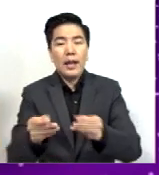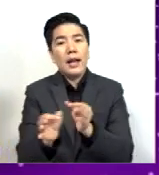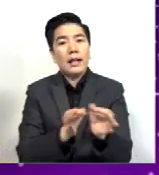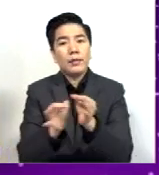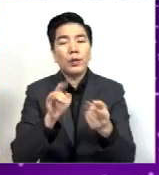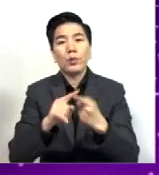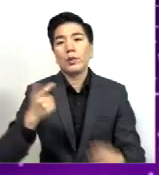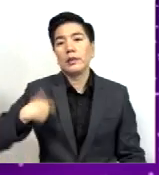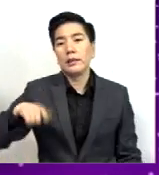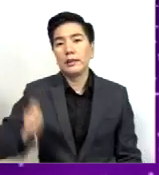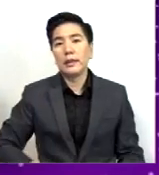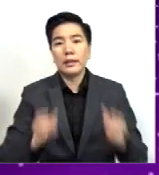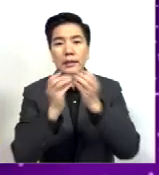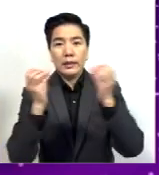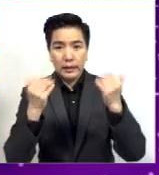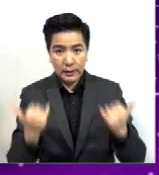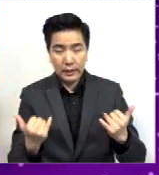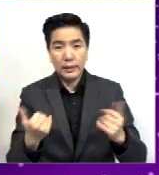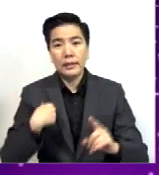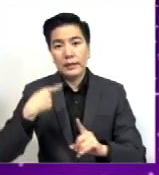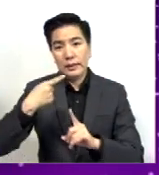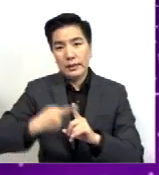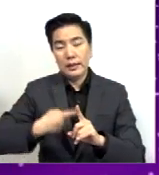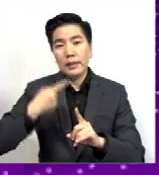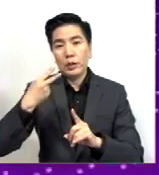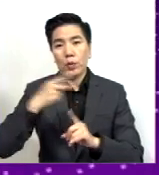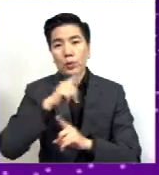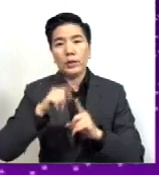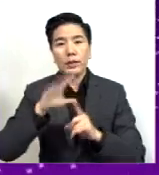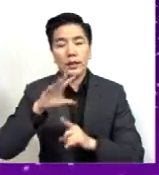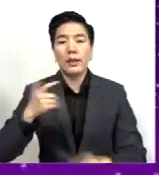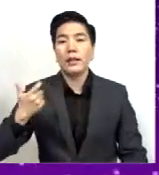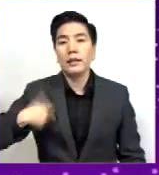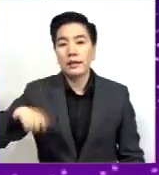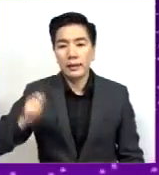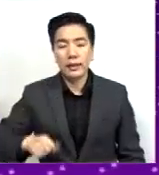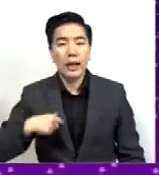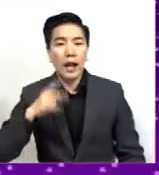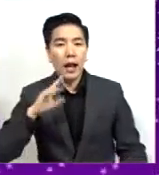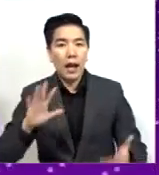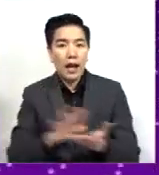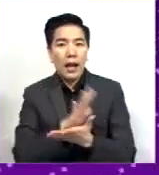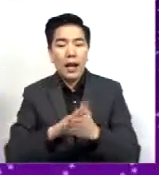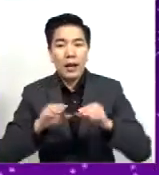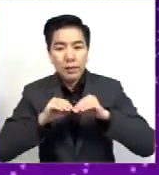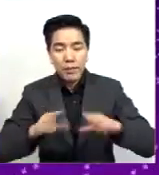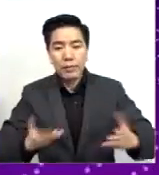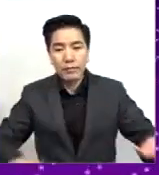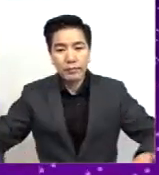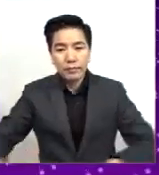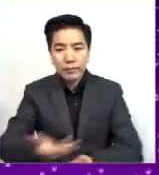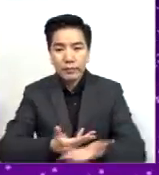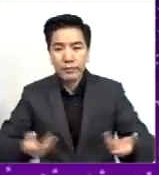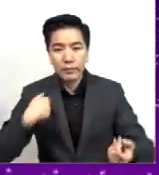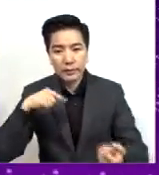จงต่อศาลรัฐธรรมนูญวันที่5กุมภาพันธ์ค่ะศาลรัฐธรรมนูญได้มีการเผยแพร่เอกสารผลการพิจารณ